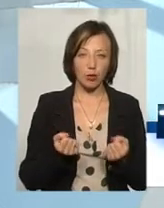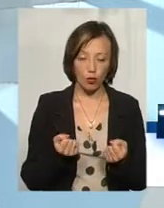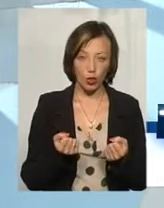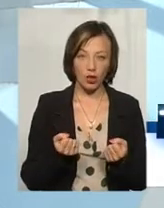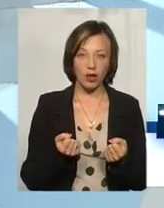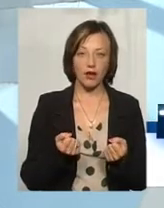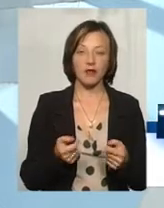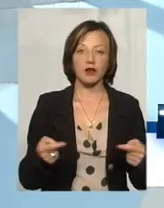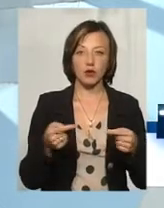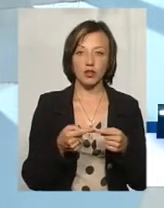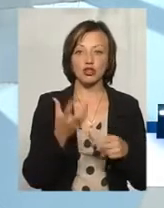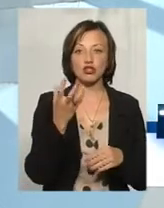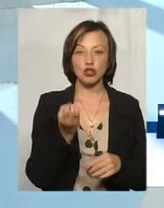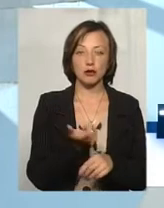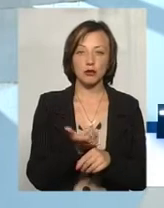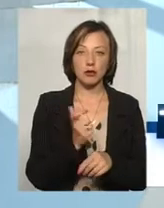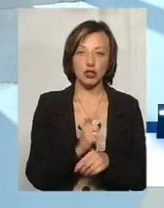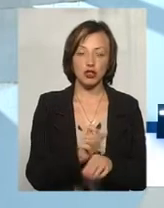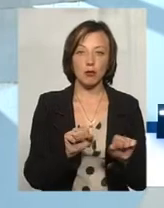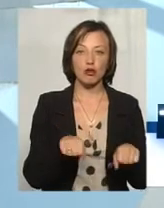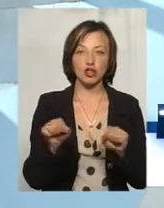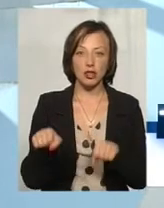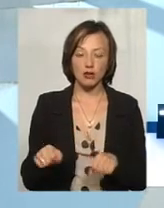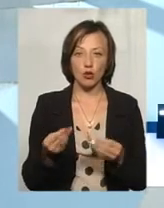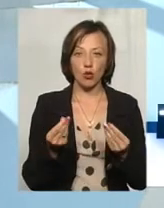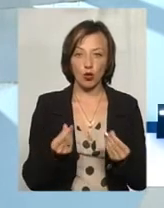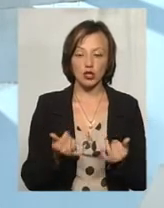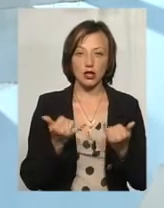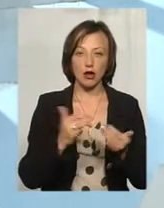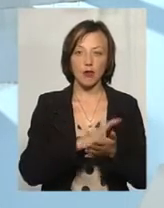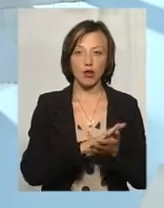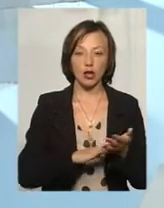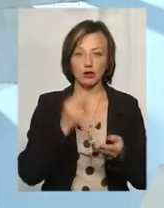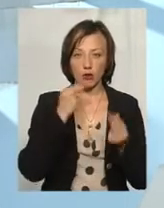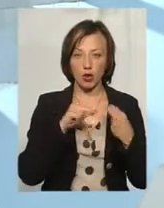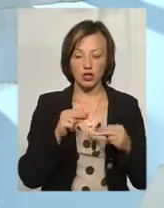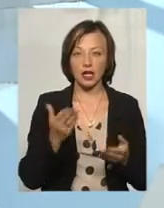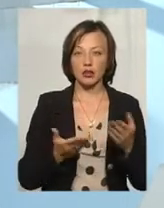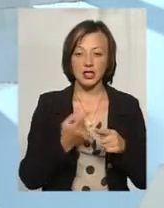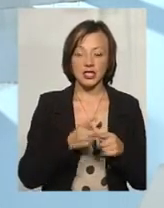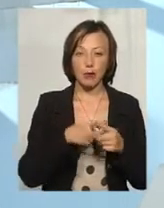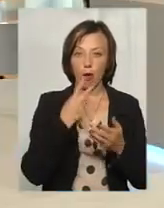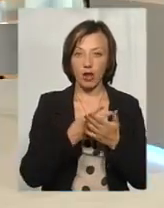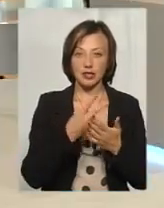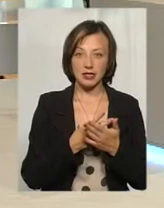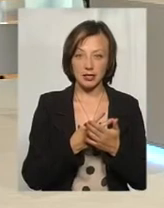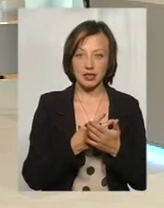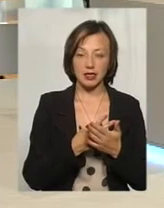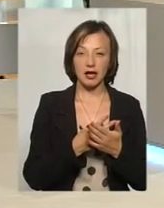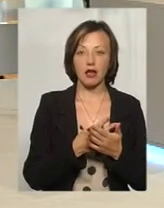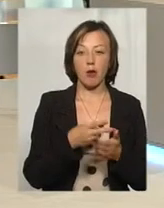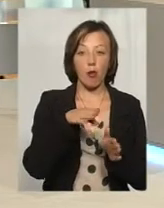отримує відповідно ще більші можливості і кошти для подальшого покращення. Якщо ці показники САІДІ,